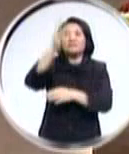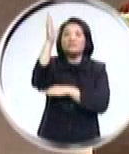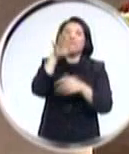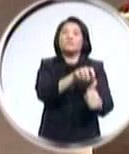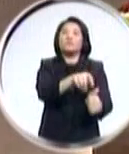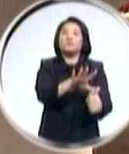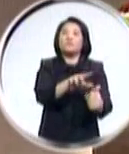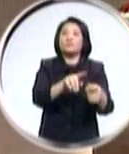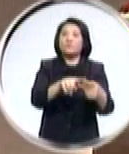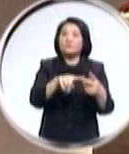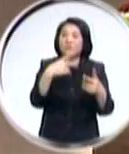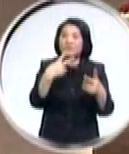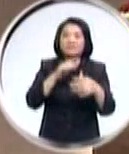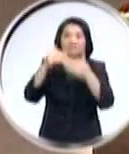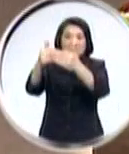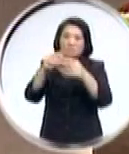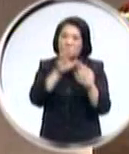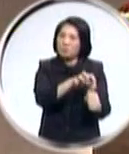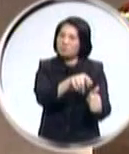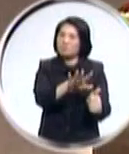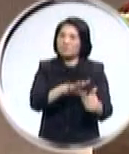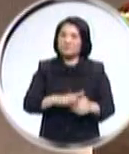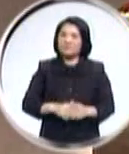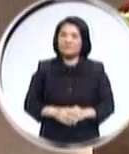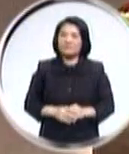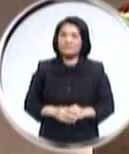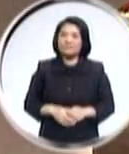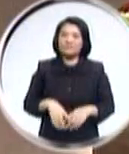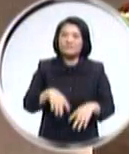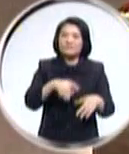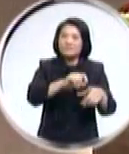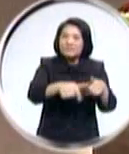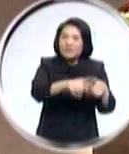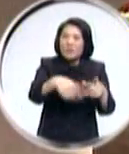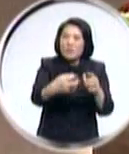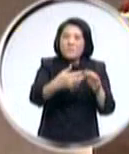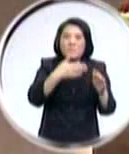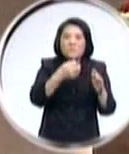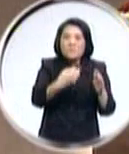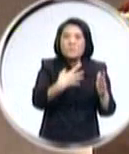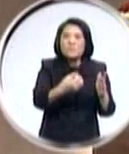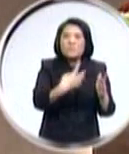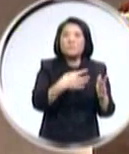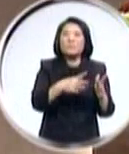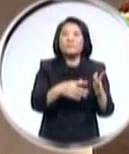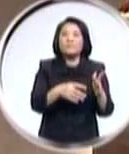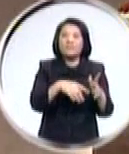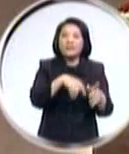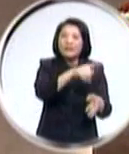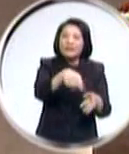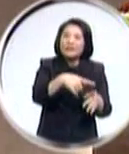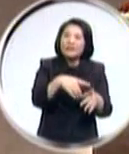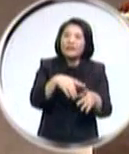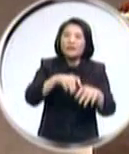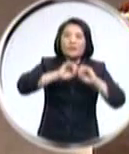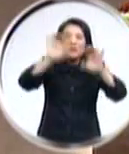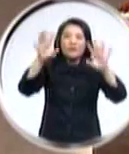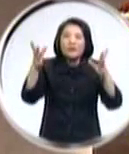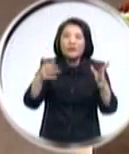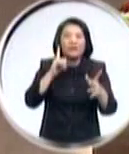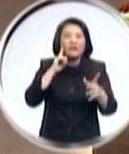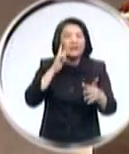力，也有来自中国的压力。有些企业主也私下的告诉我，他们这么做有不得